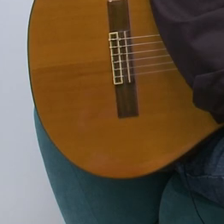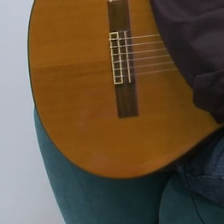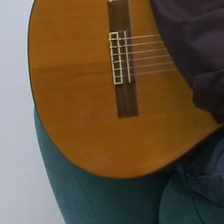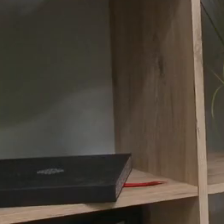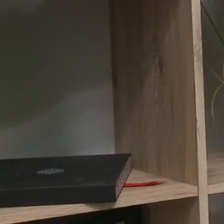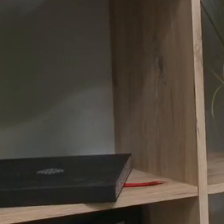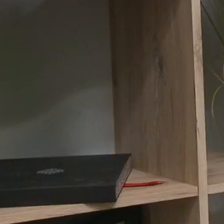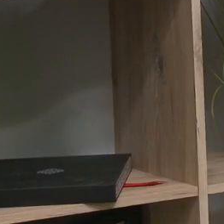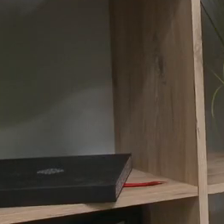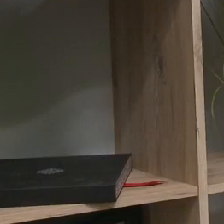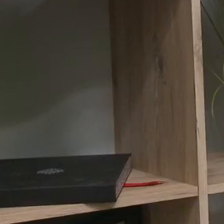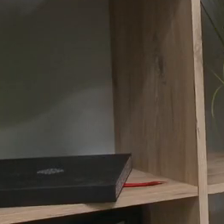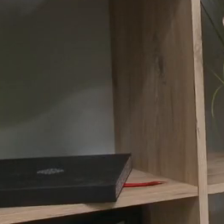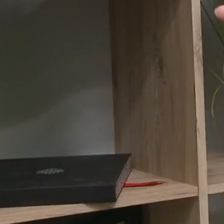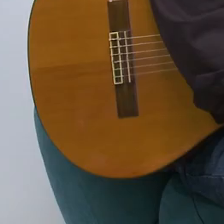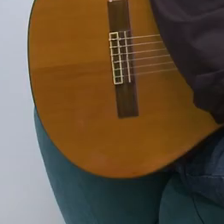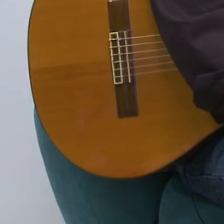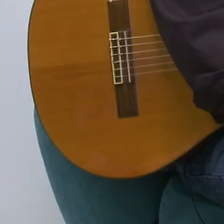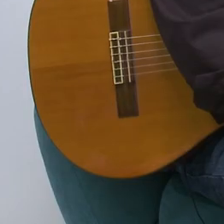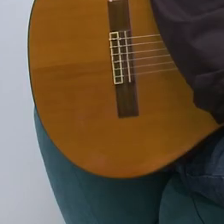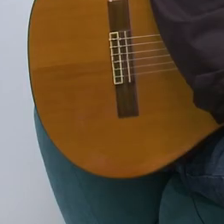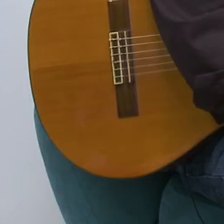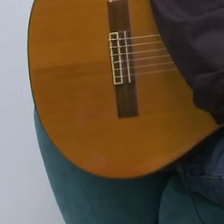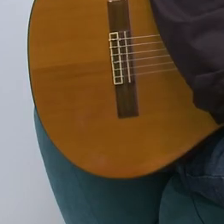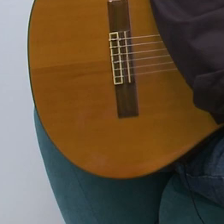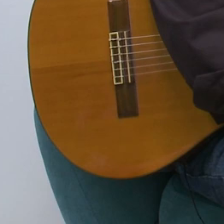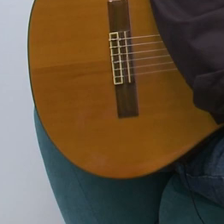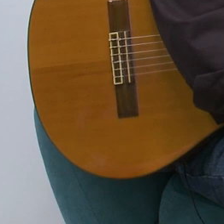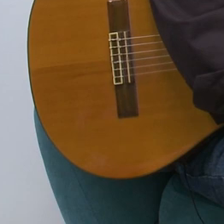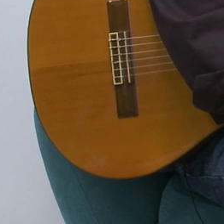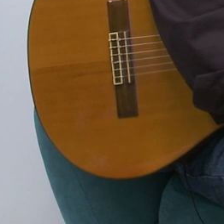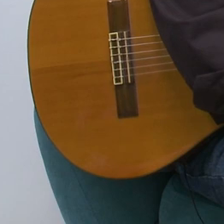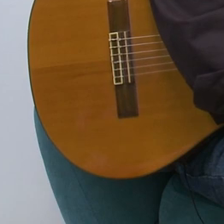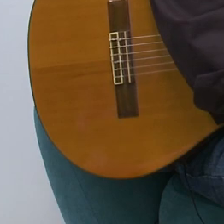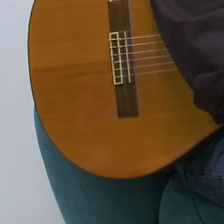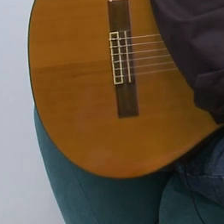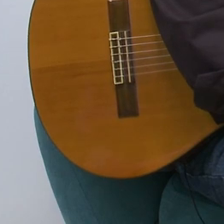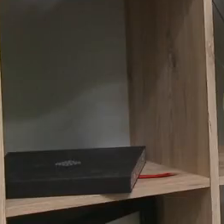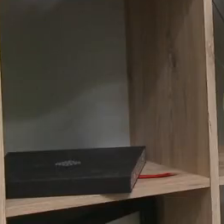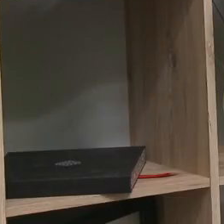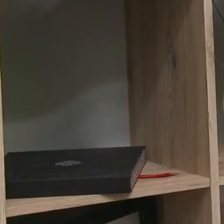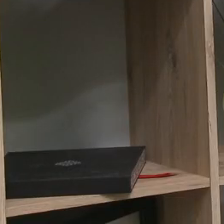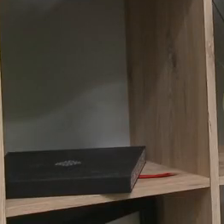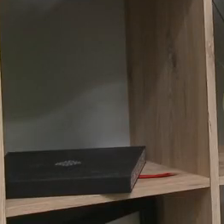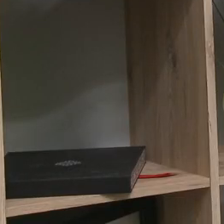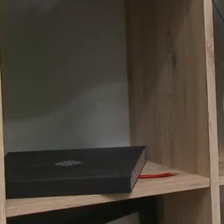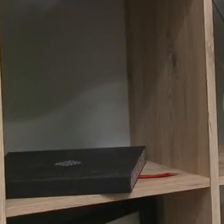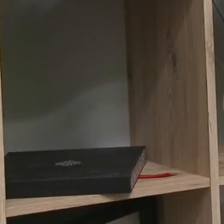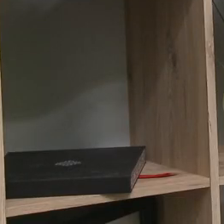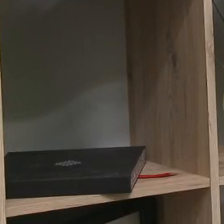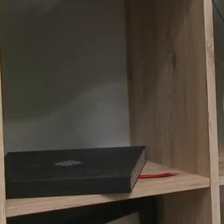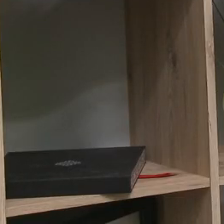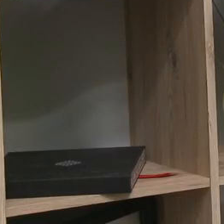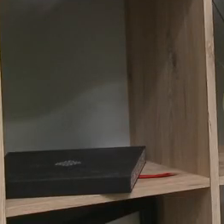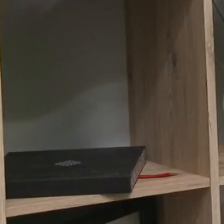Admir. Kako se zove orkestar? Film Music Orkestar. Čuli ste. Dragi gledateljice i gledatelji,